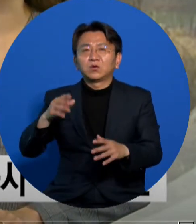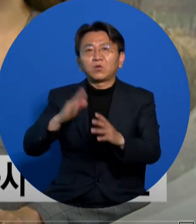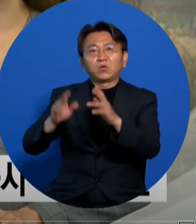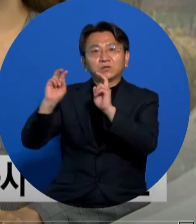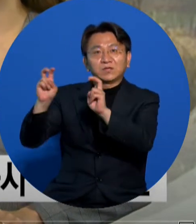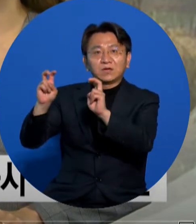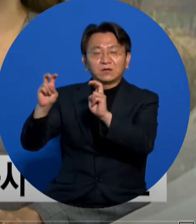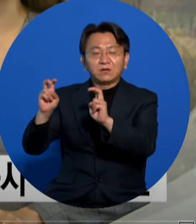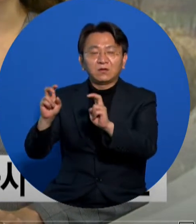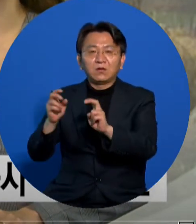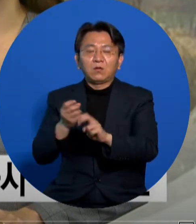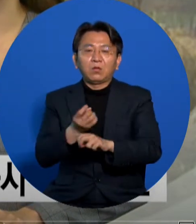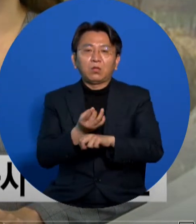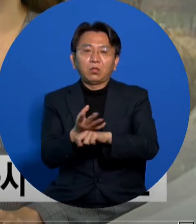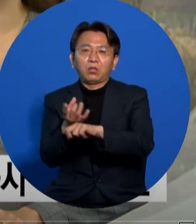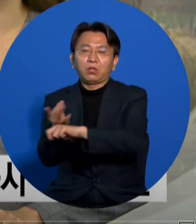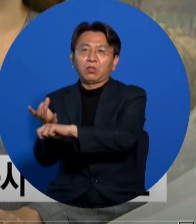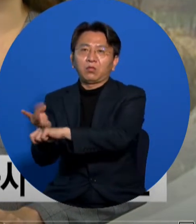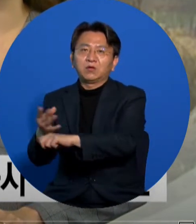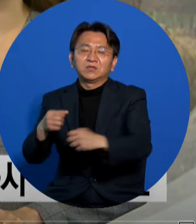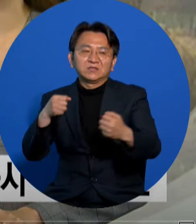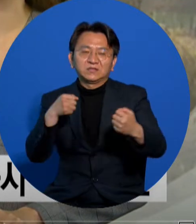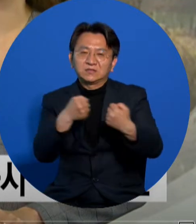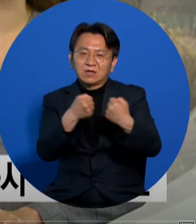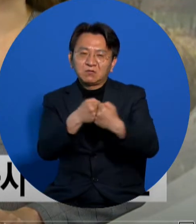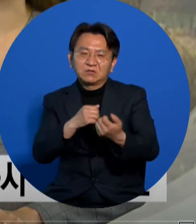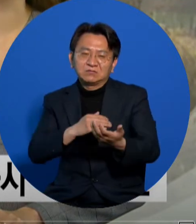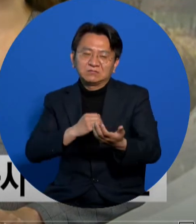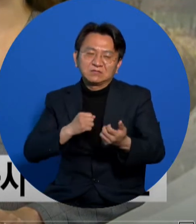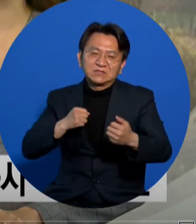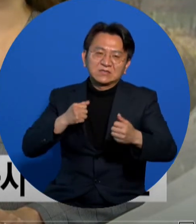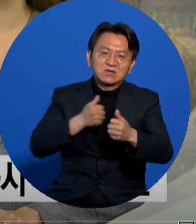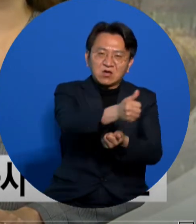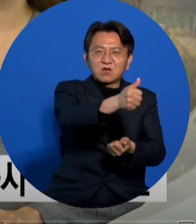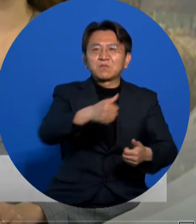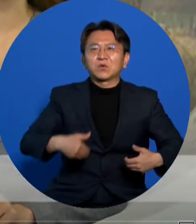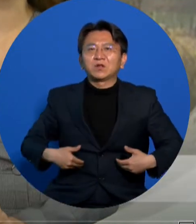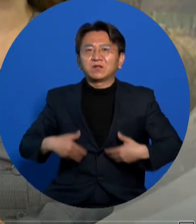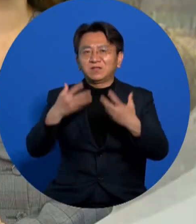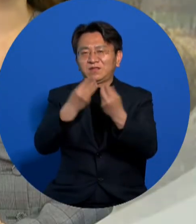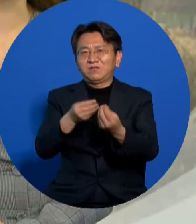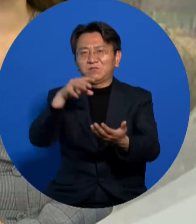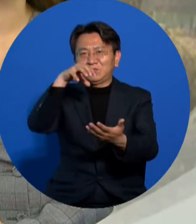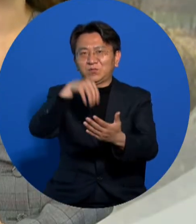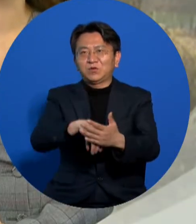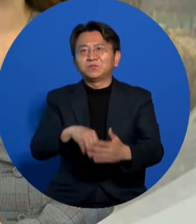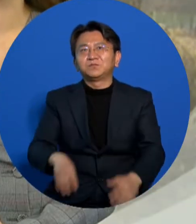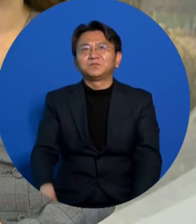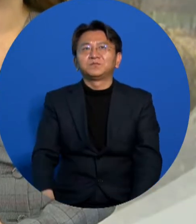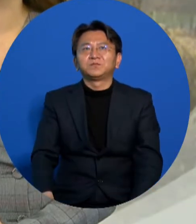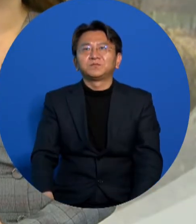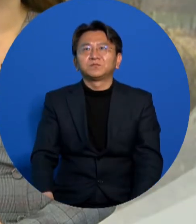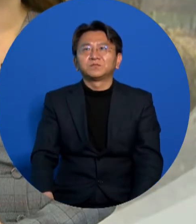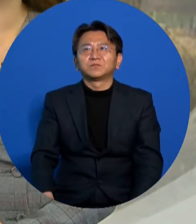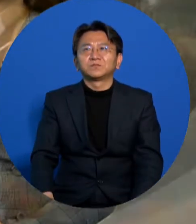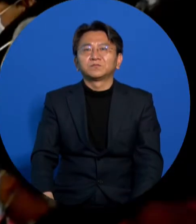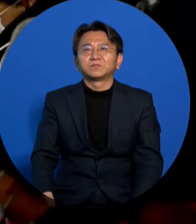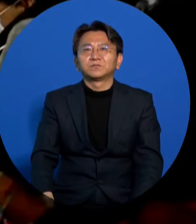불리하다며 싸워서 이겨야 한다는 내용이 가득 담겨 있습니다. 황보혜경 기자가 단독 보도합니다.